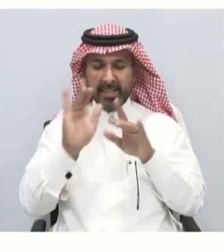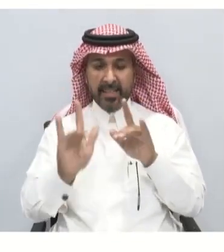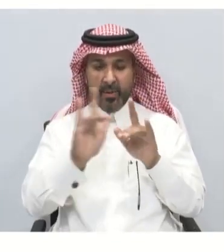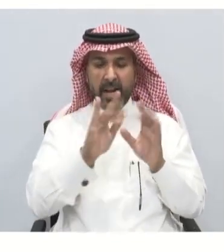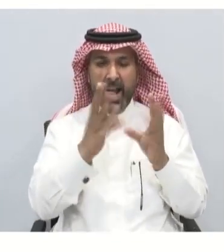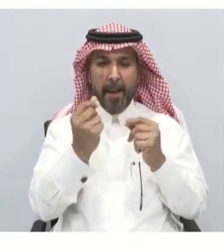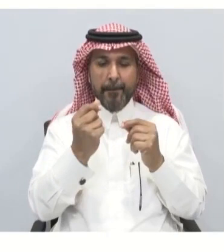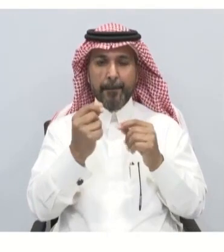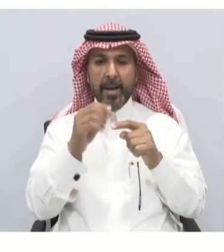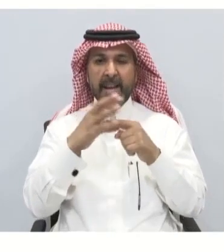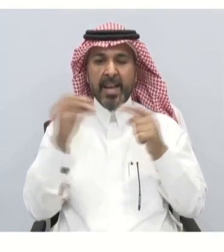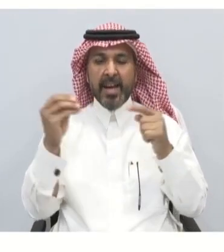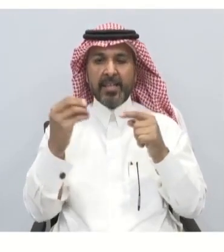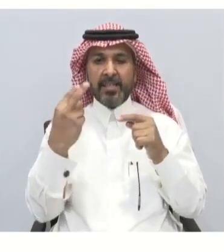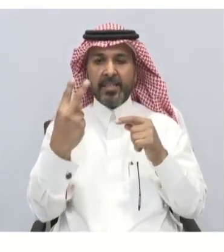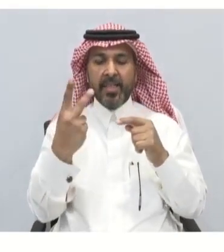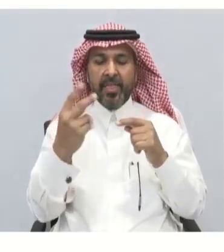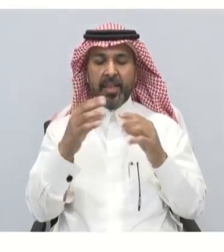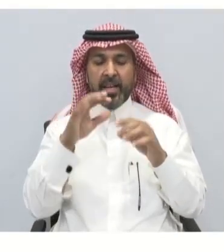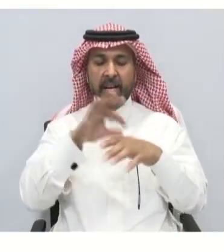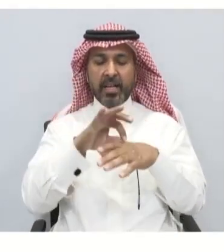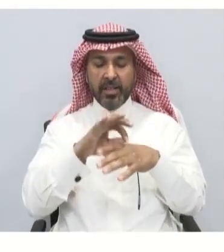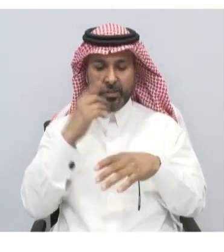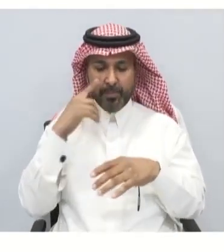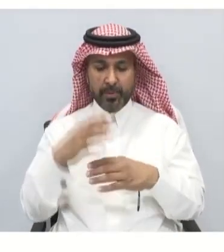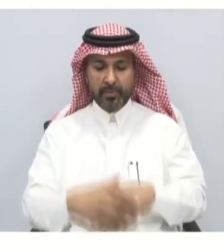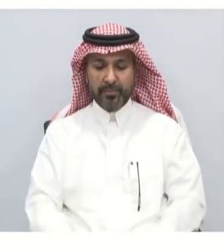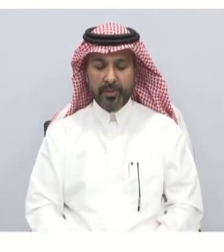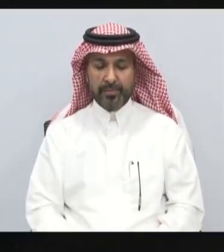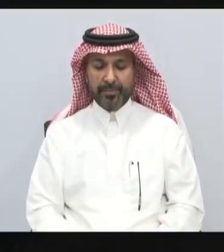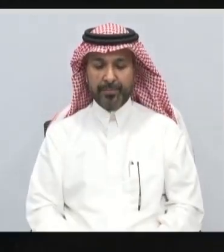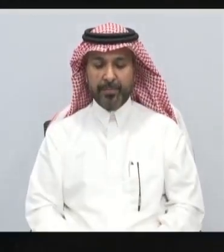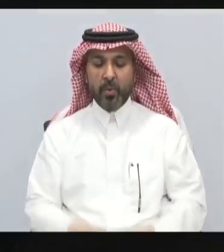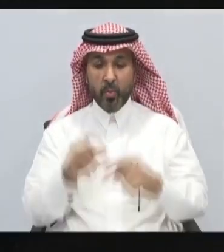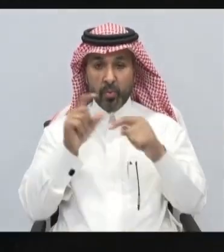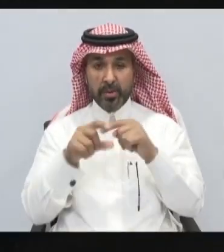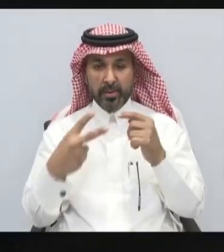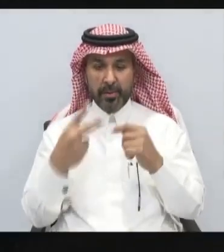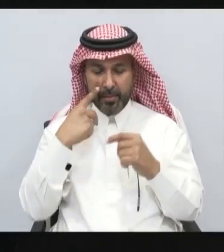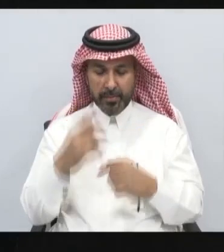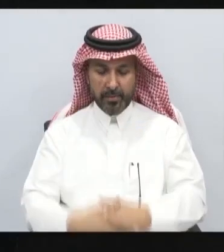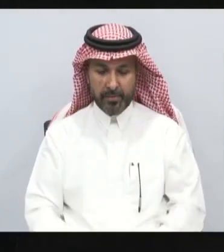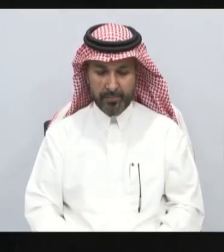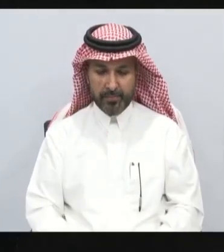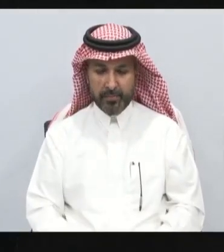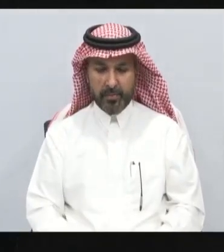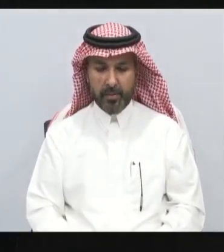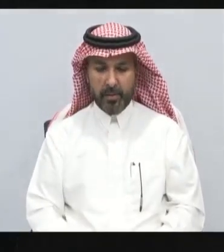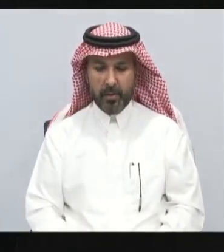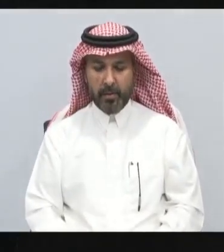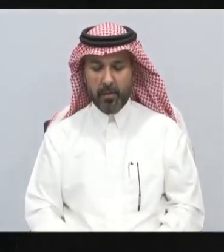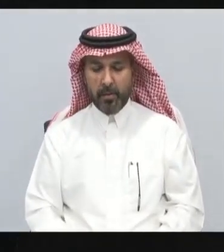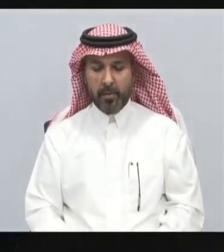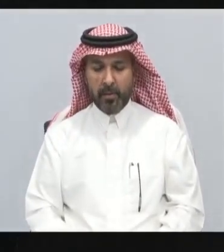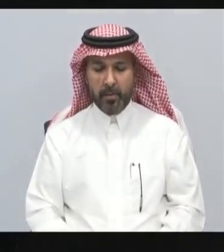الطاولات راح يساوي 32 شخص ناقصا 2 ليش طرحنا اثنين لماذا طرحنا اثنين لان الطاوله